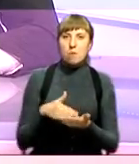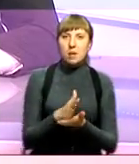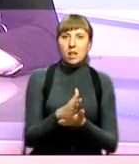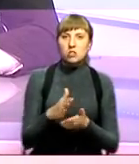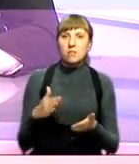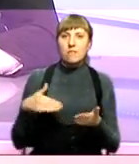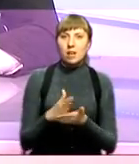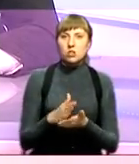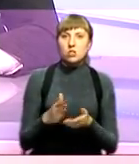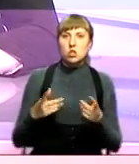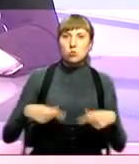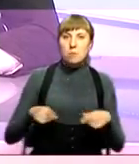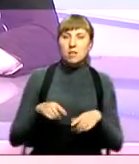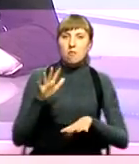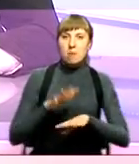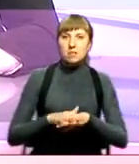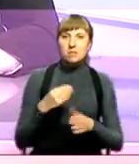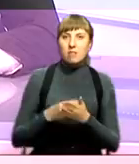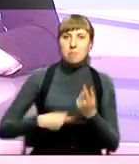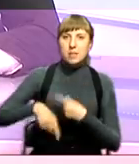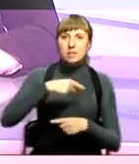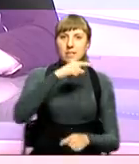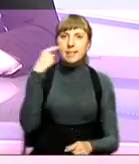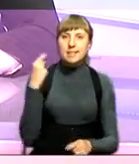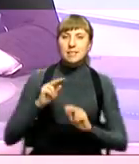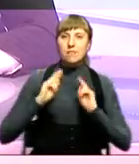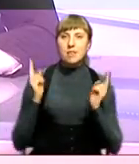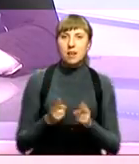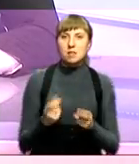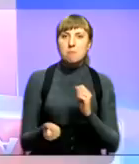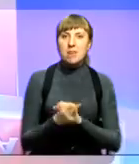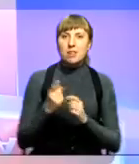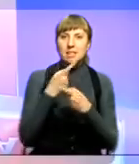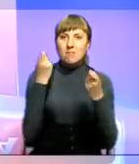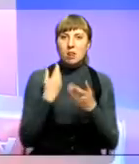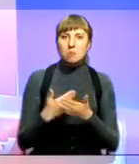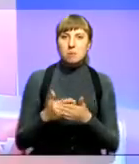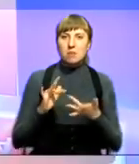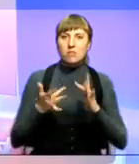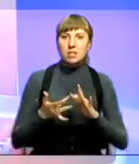качестве субъектов банковского бизнеса Российской Федерации. Ну вот появилась информация, например, в